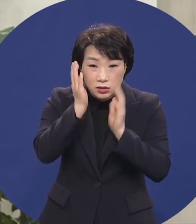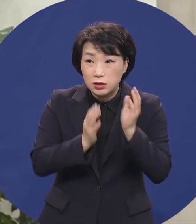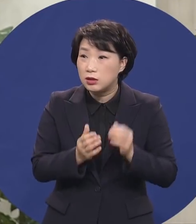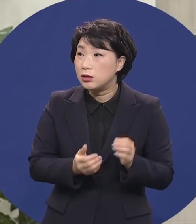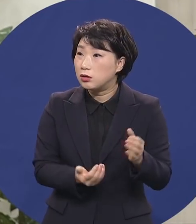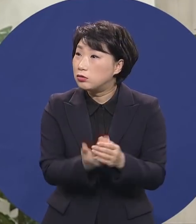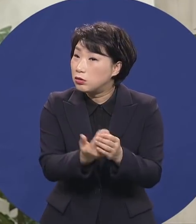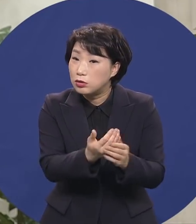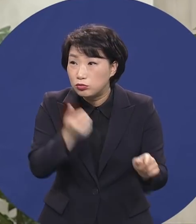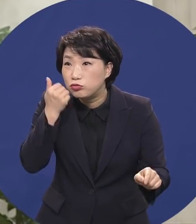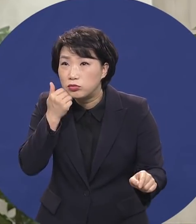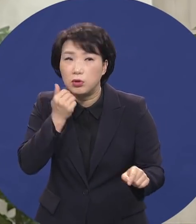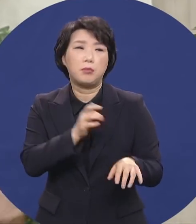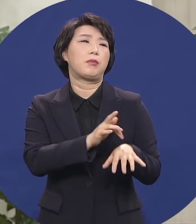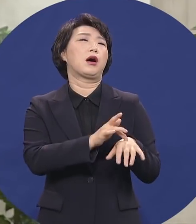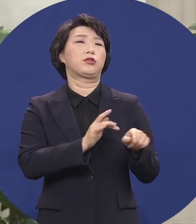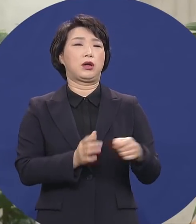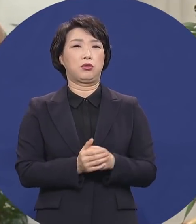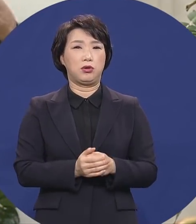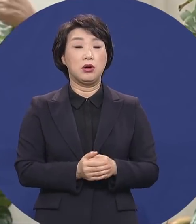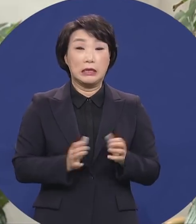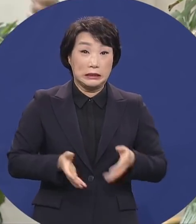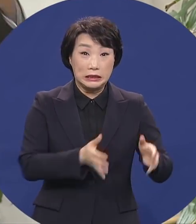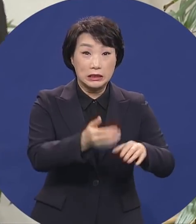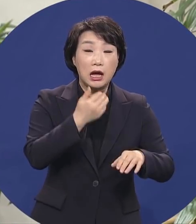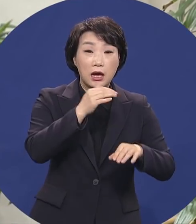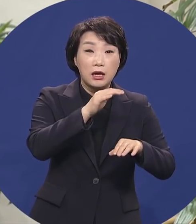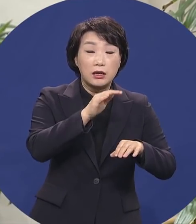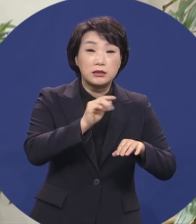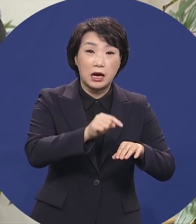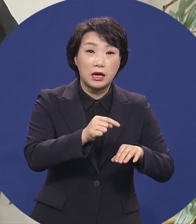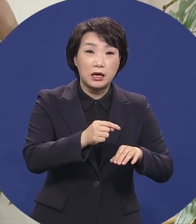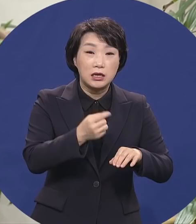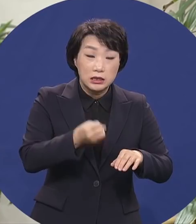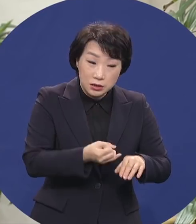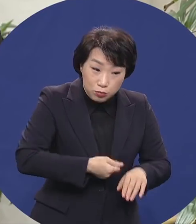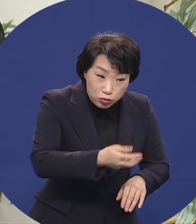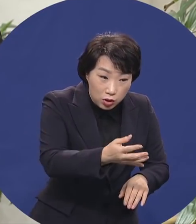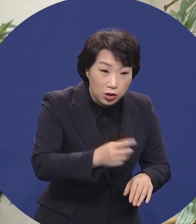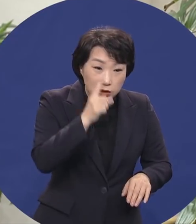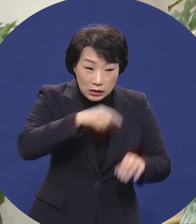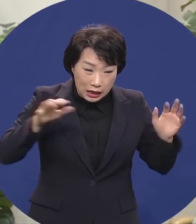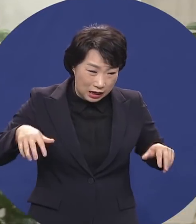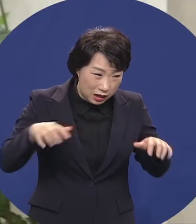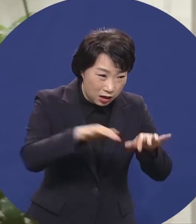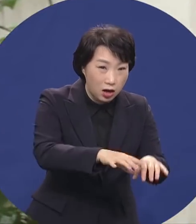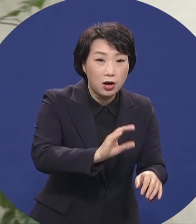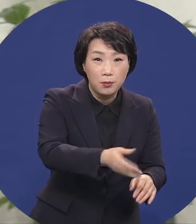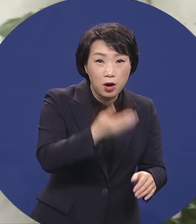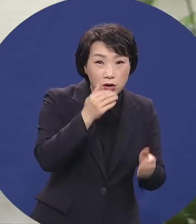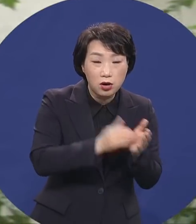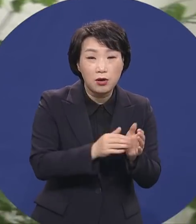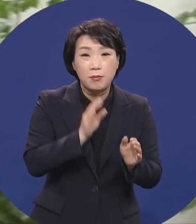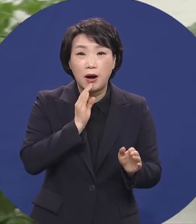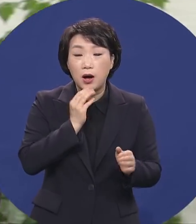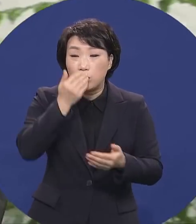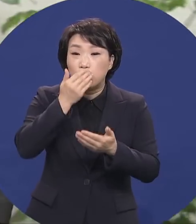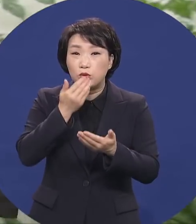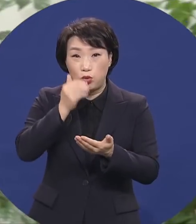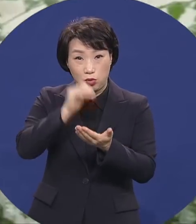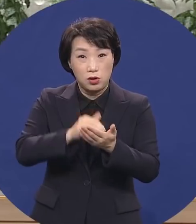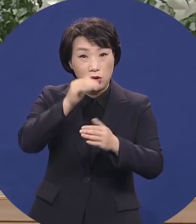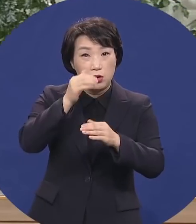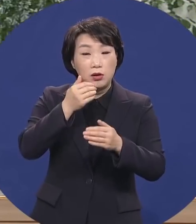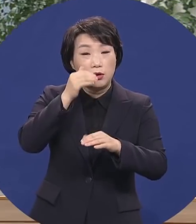씨 새가 먹었다. 돌짝밭에 떨어진 씨 저 태양빛이 무섭게 내리치니 뿌리가 말라